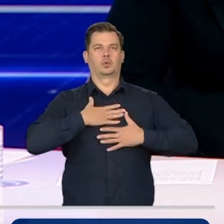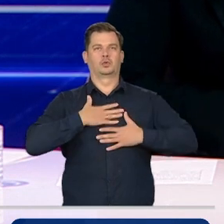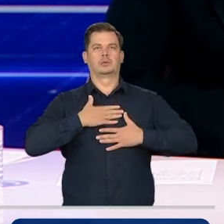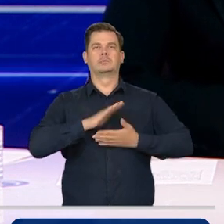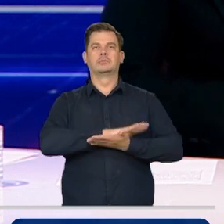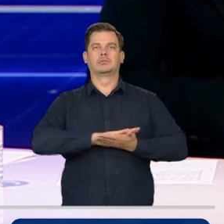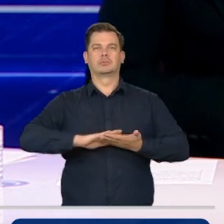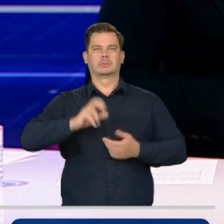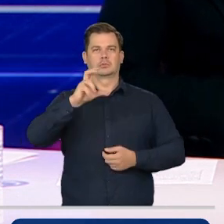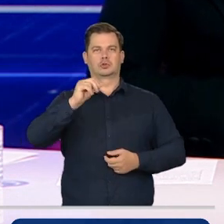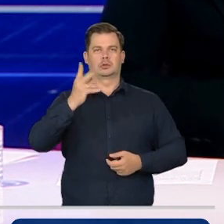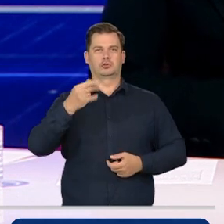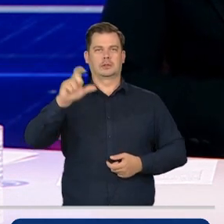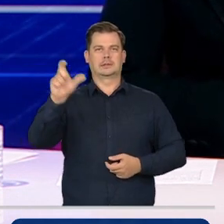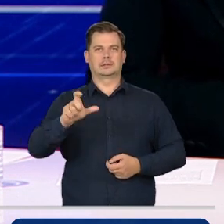czyśćcowe.